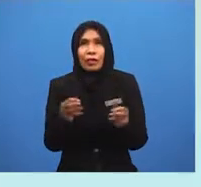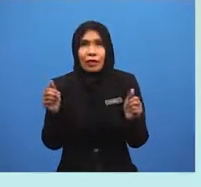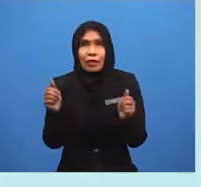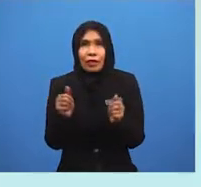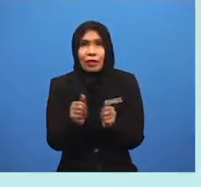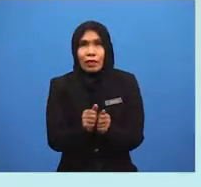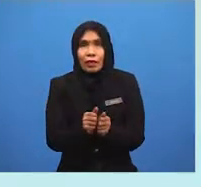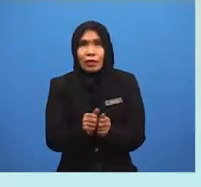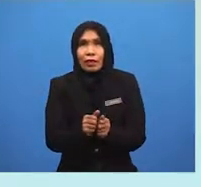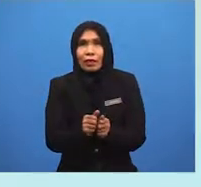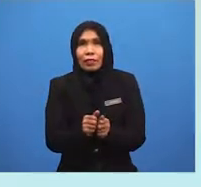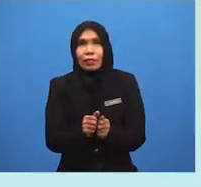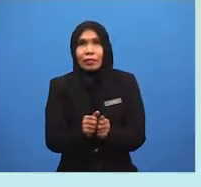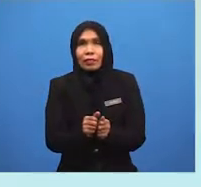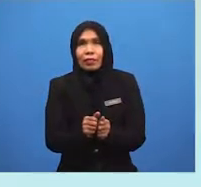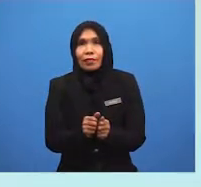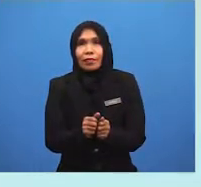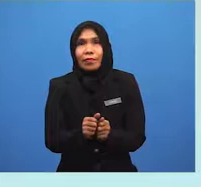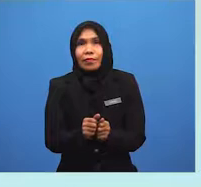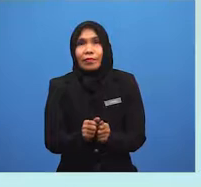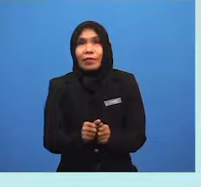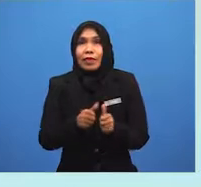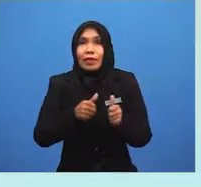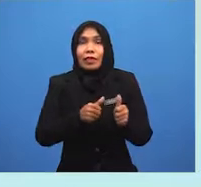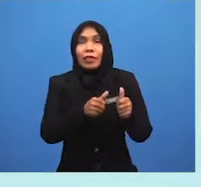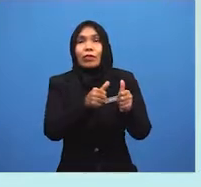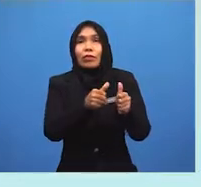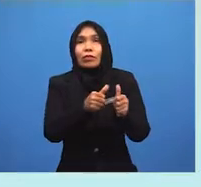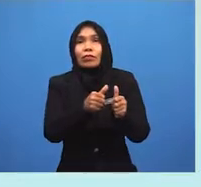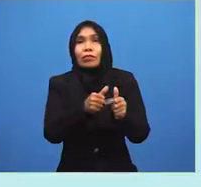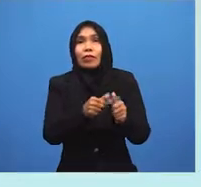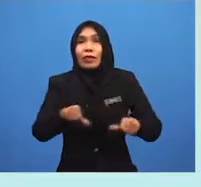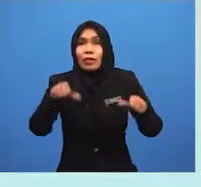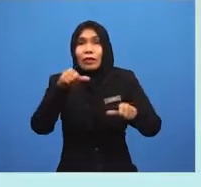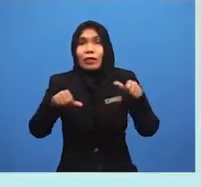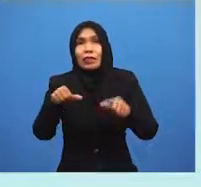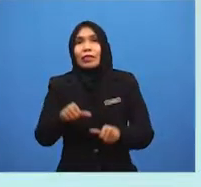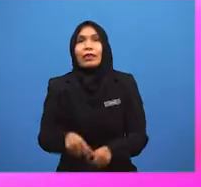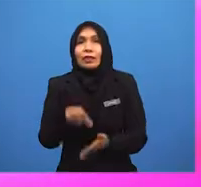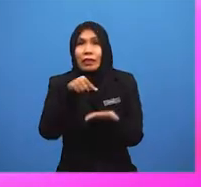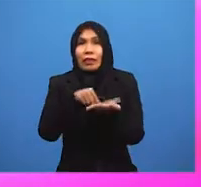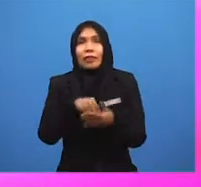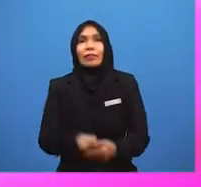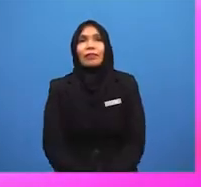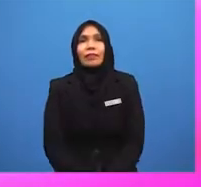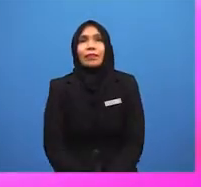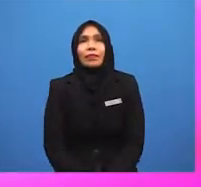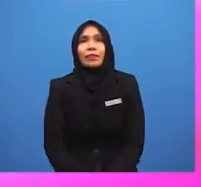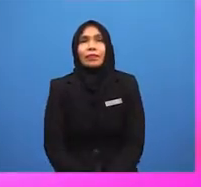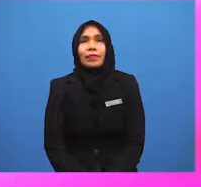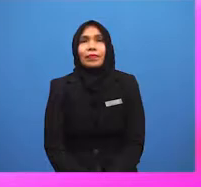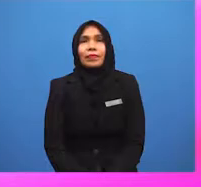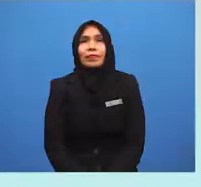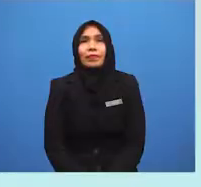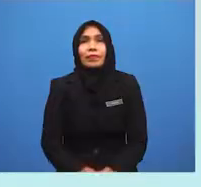dengan melibatkan diri dalam program kemasyarakatan sebegini. Cuba murid-murid